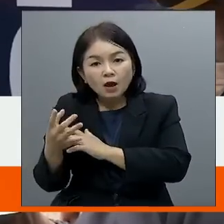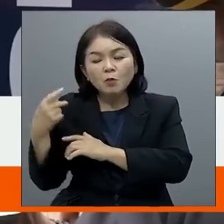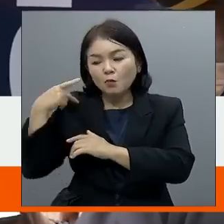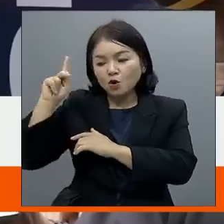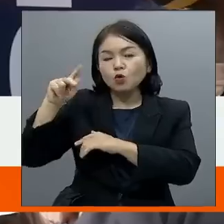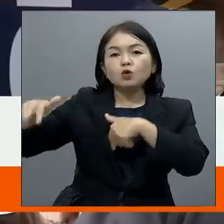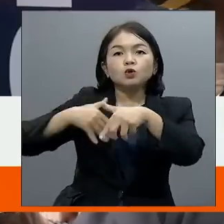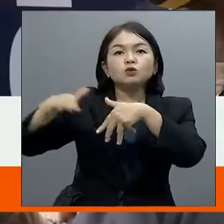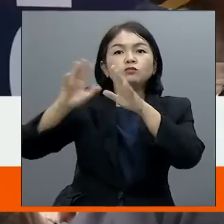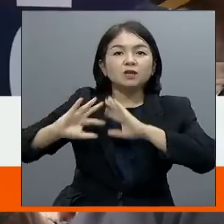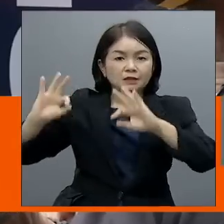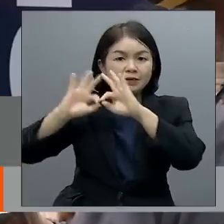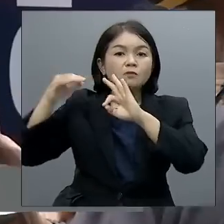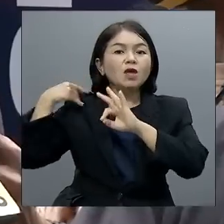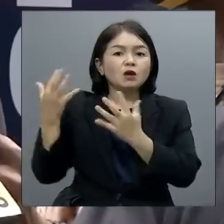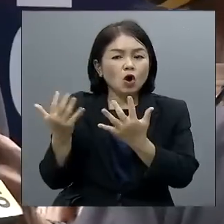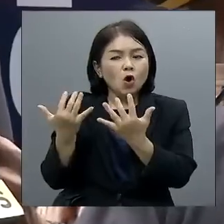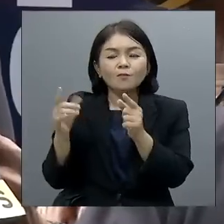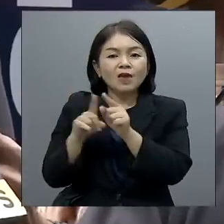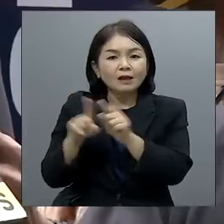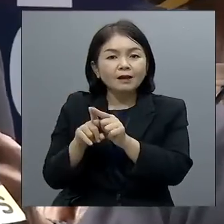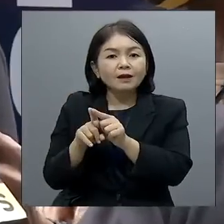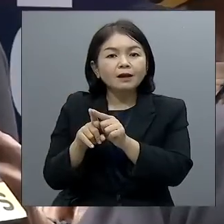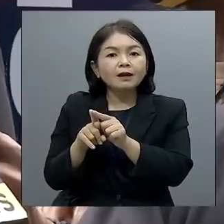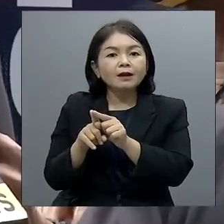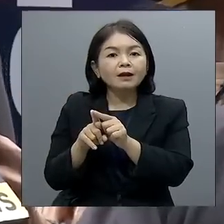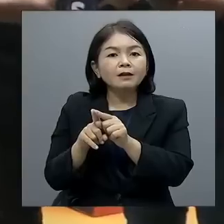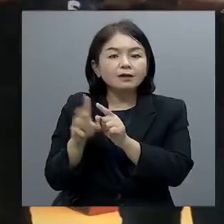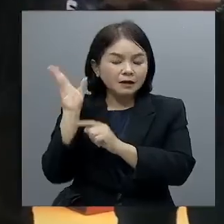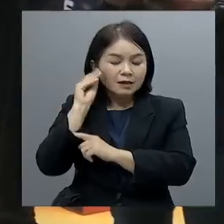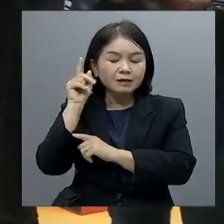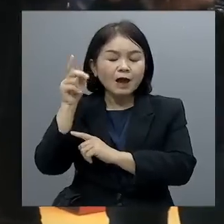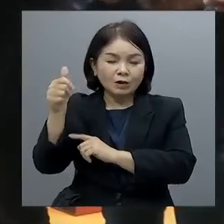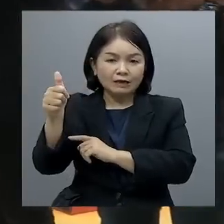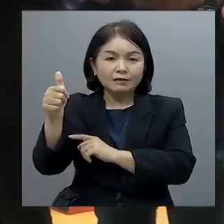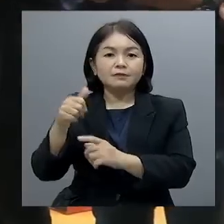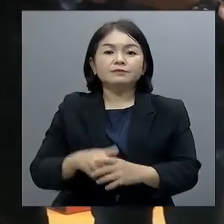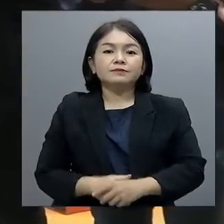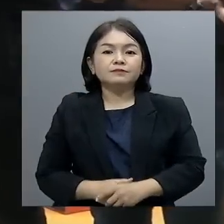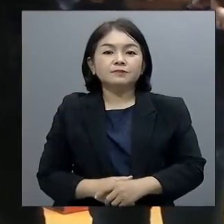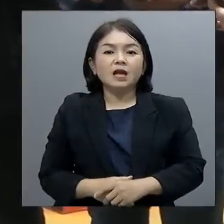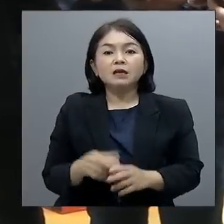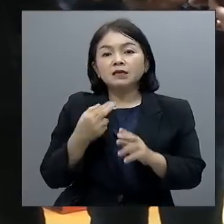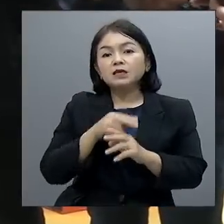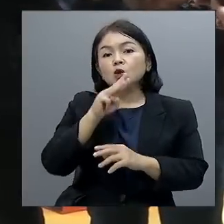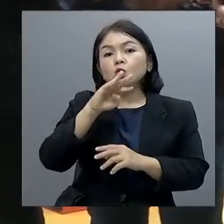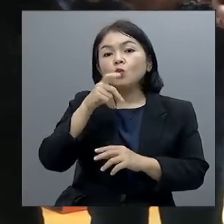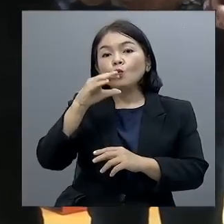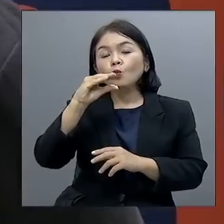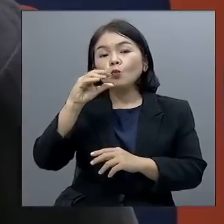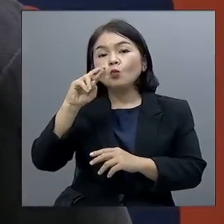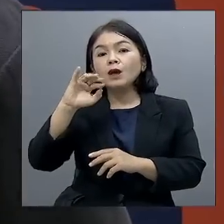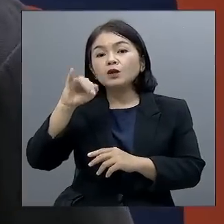ประโยชน์ของประชาชนเป็นที่ตั้งอยู่แล้วก็รอด้วยกันครับแล้วผมเชื่อว่าจะเป็นข่าวดีนะครับนายวิโรจน์บอกนะคะว่าถ้า